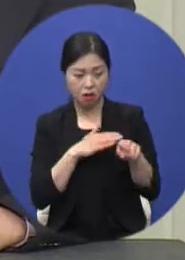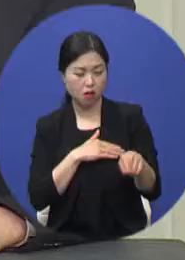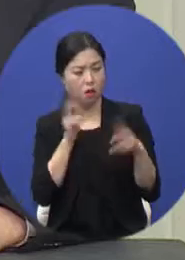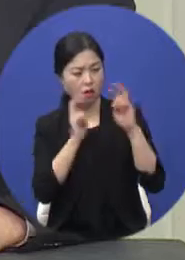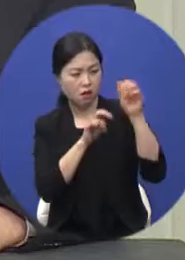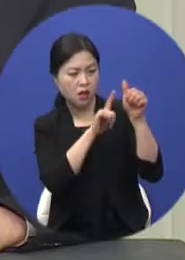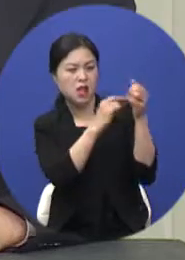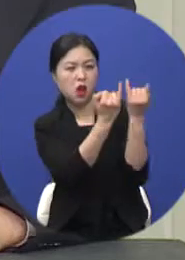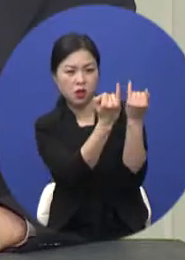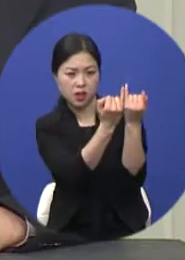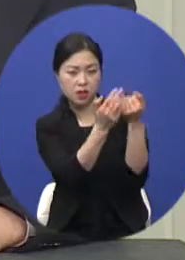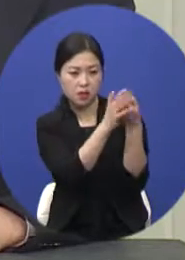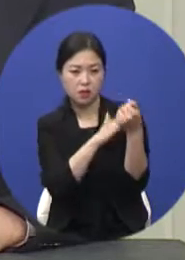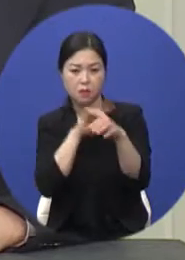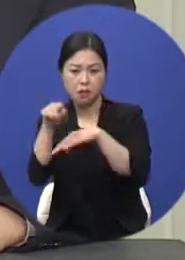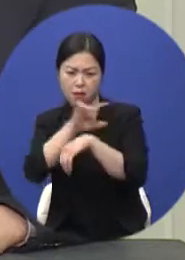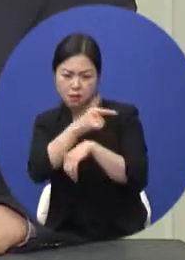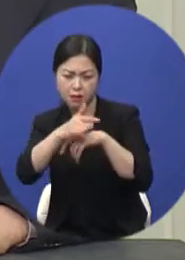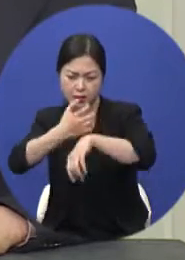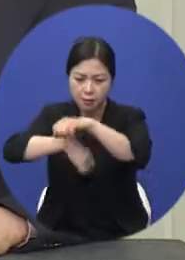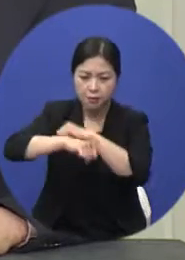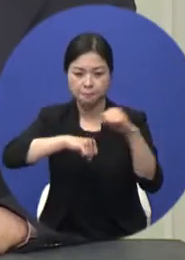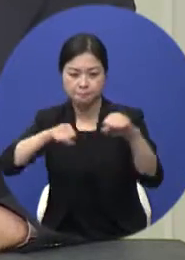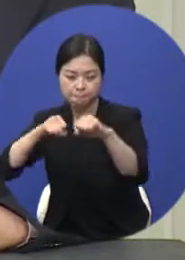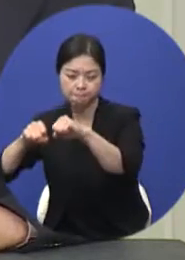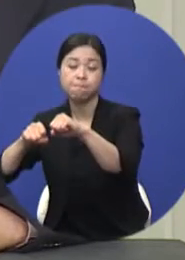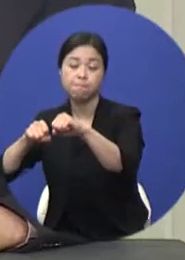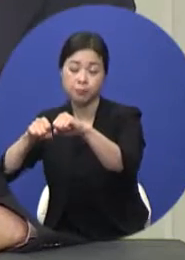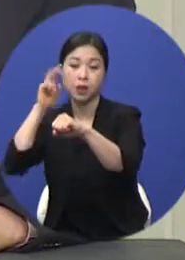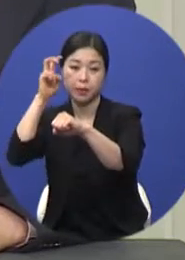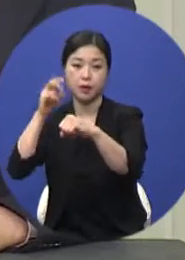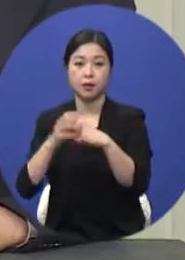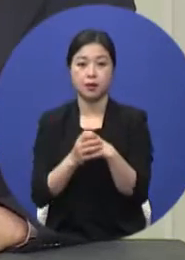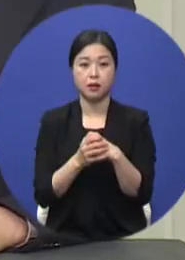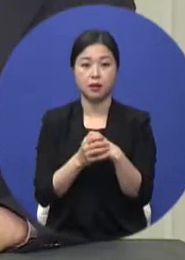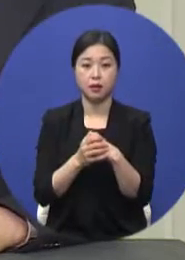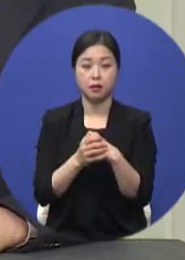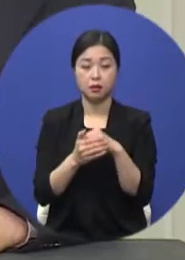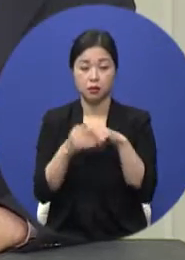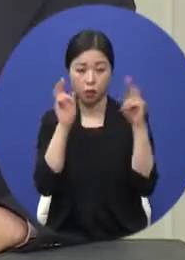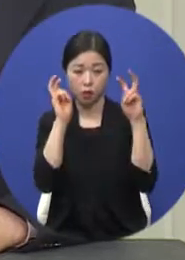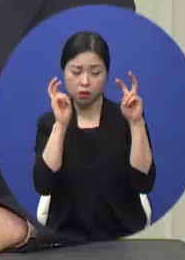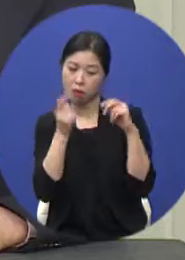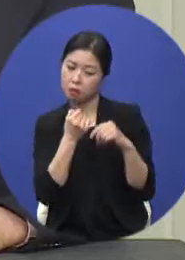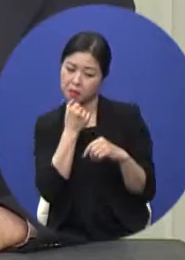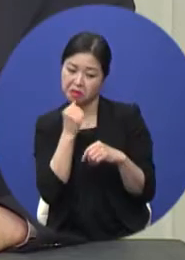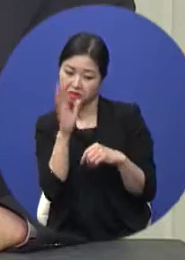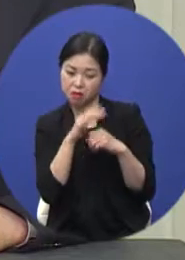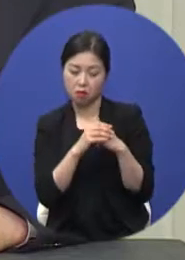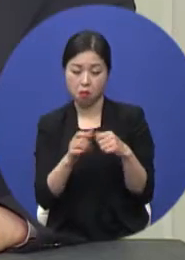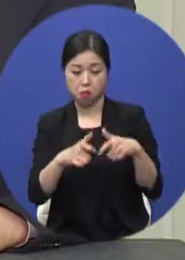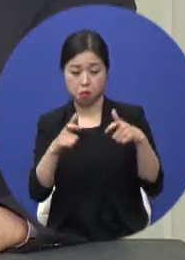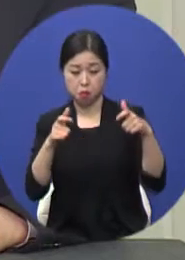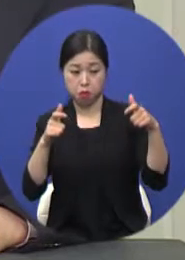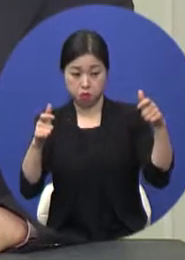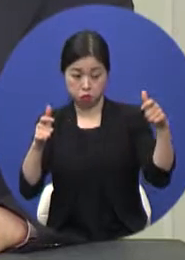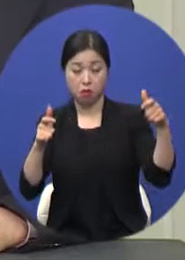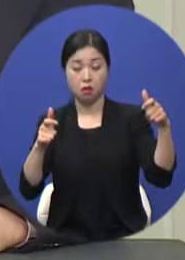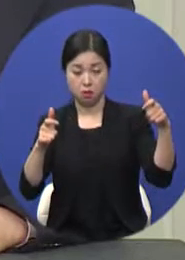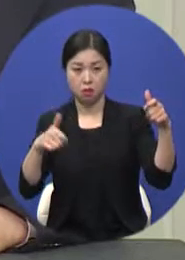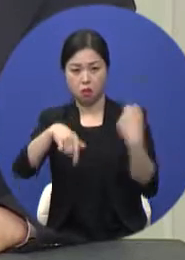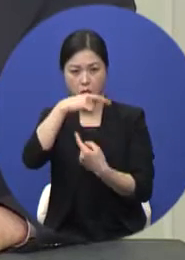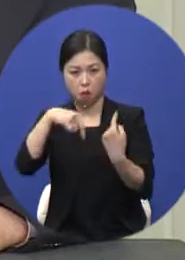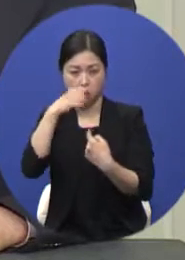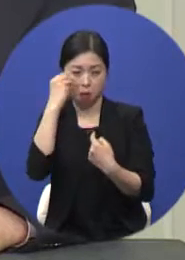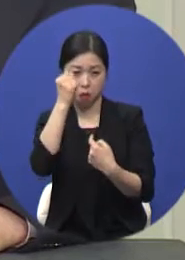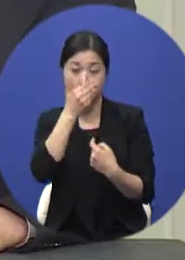보니까 네. 내가 대외관계 것도 해주고 더 나서서 해주셨을 거 아니에요. 네. 그리고 제가 보니까 사업이 작은 사업이 아니신 것 같아요. 번창도 같이 성과도